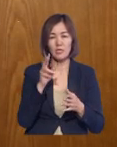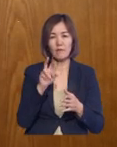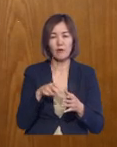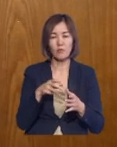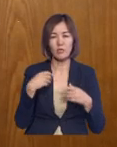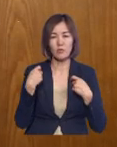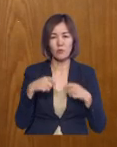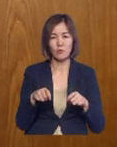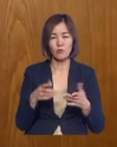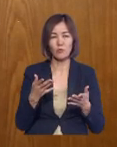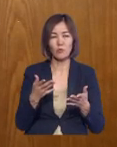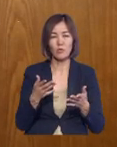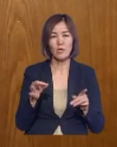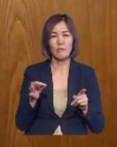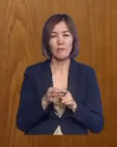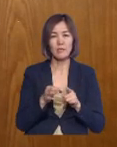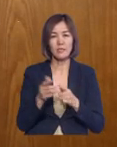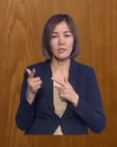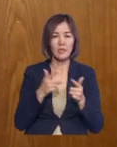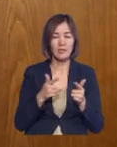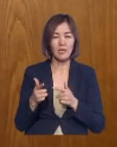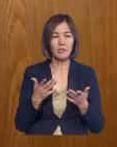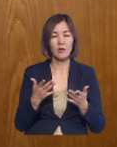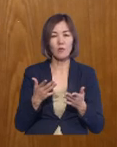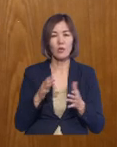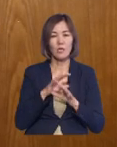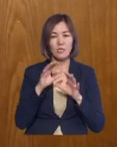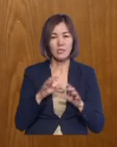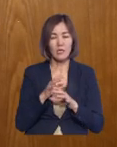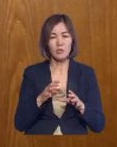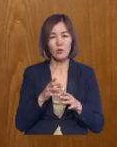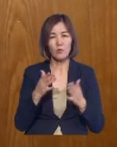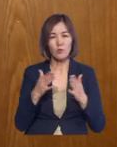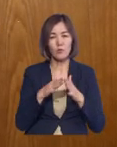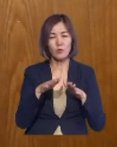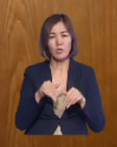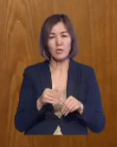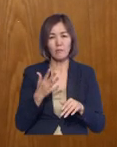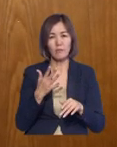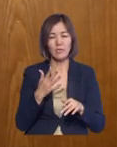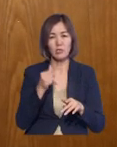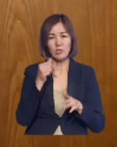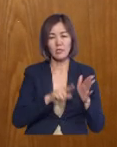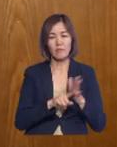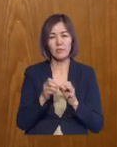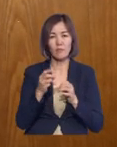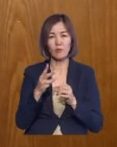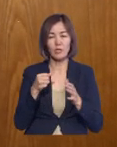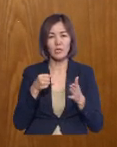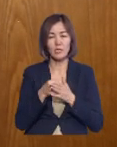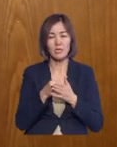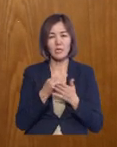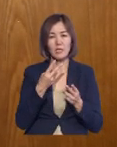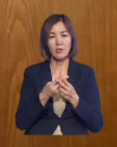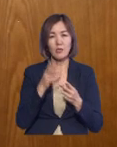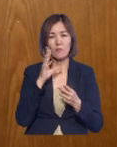өткізу мақсатында дайындау немесе сақтау мүлкі тәркіленіп 5 жылдан 12 жылға дейінгі мерзімге бас